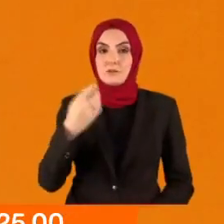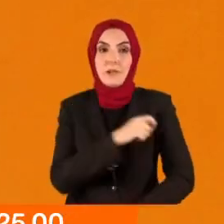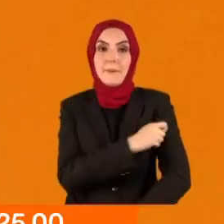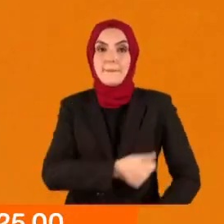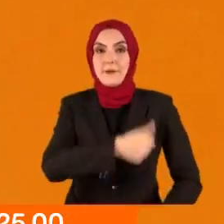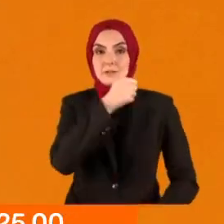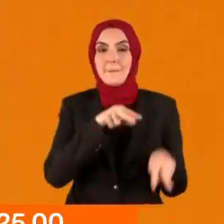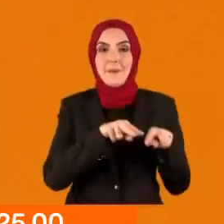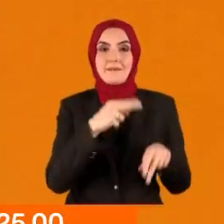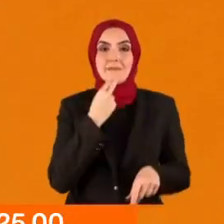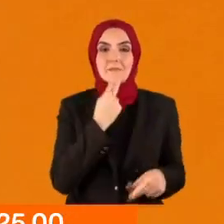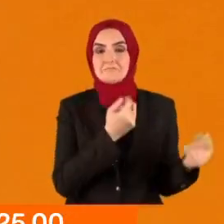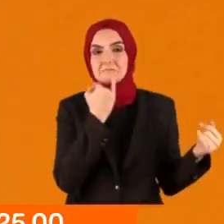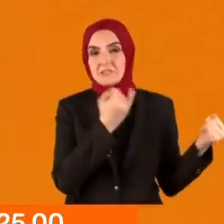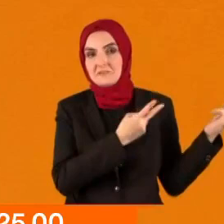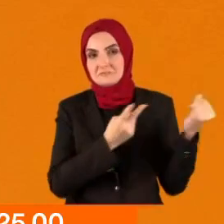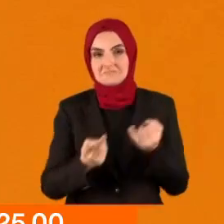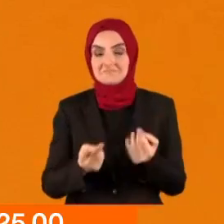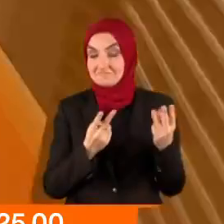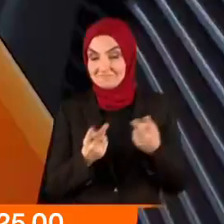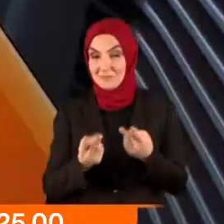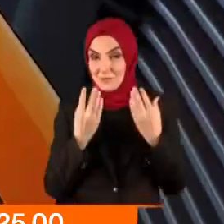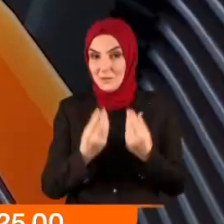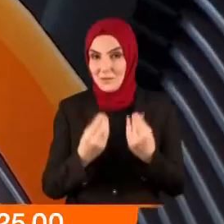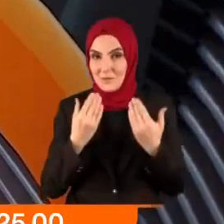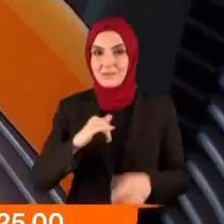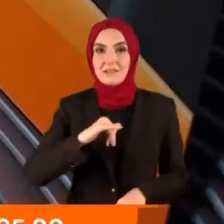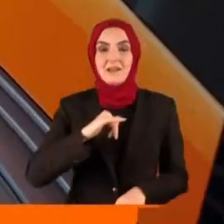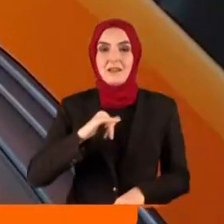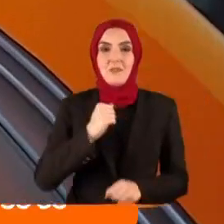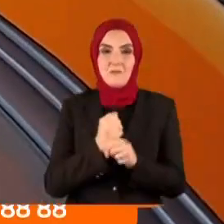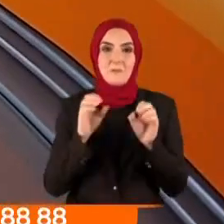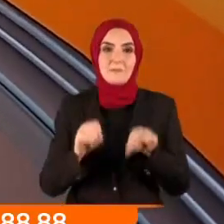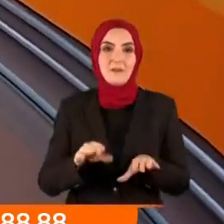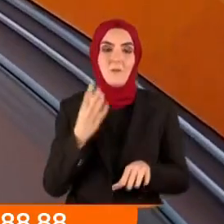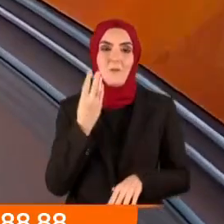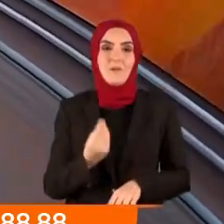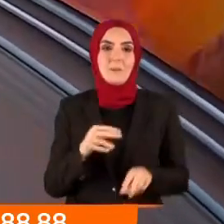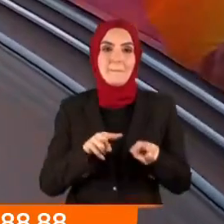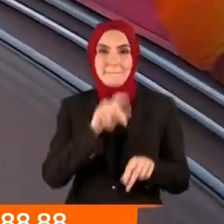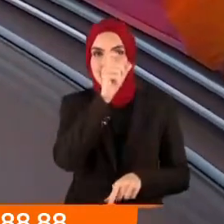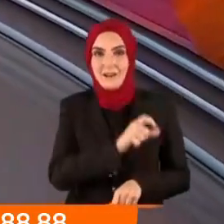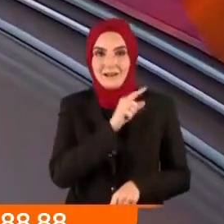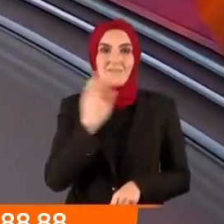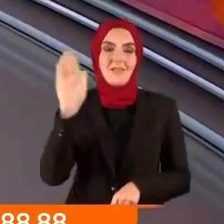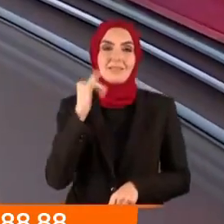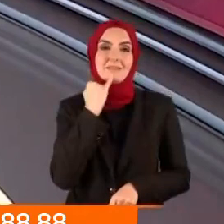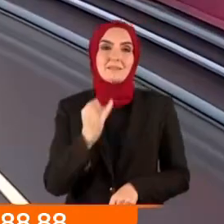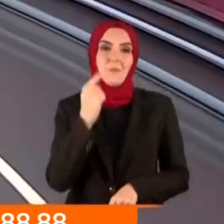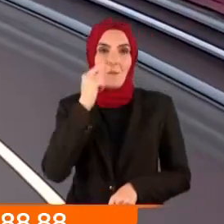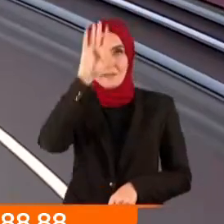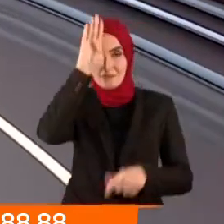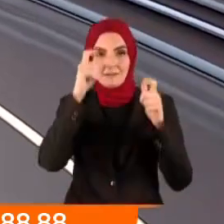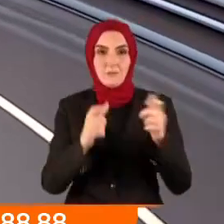Almanya Şansölyesi Angela Merkel'i ağırladı. Yakında görevi bırakacak olan Merkel, veda ziyareti kapsamında İstanbul'daydı. Huber